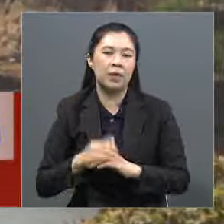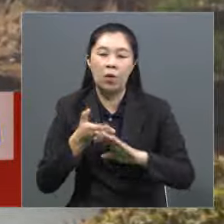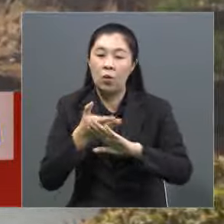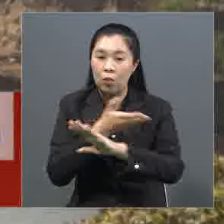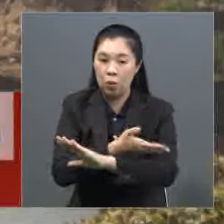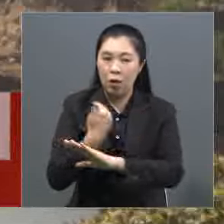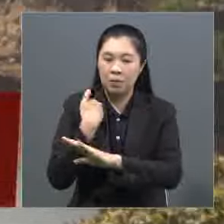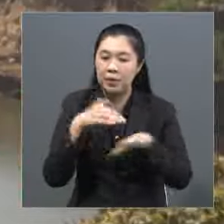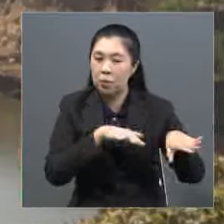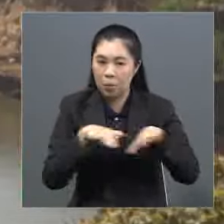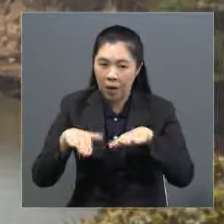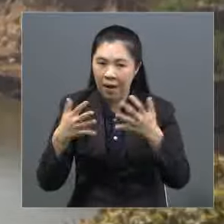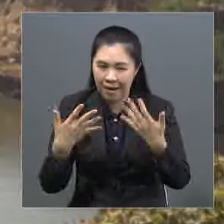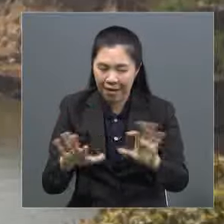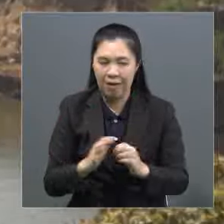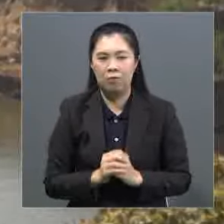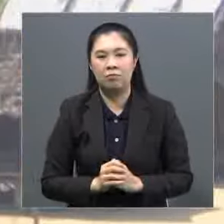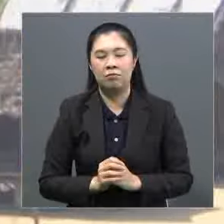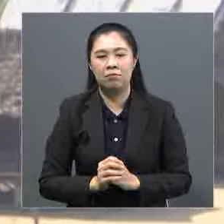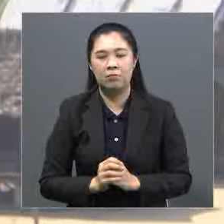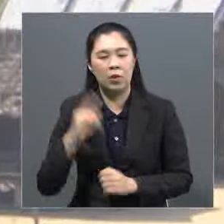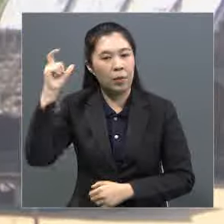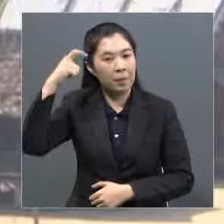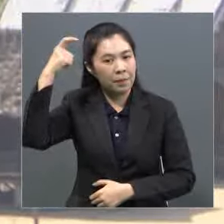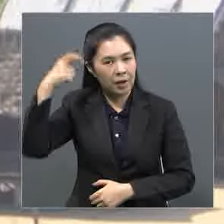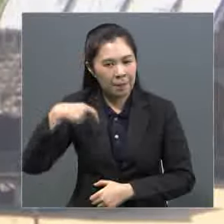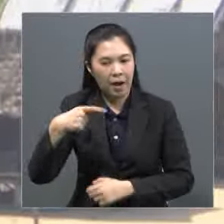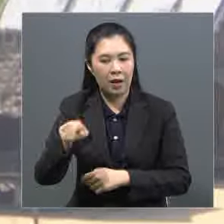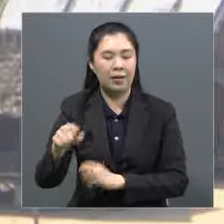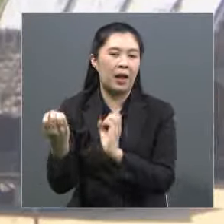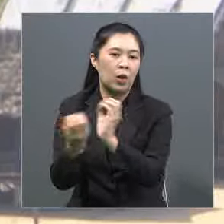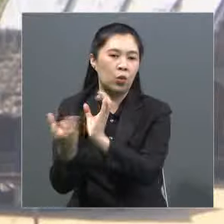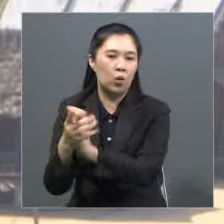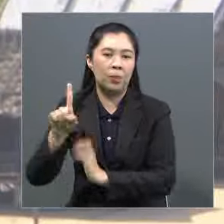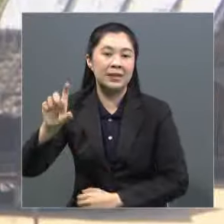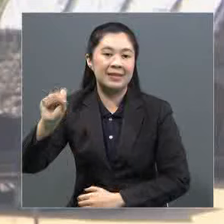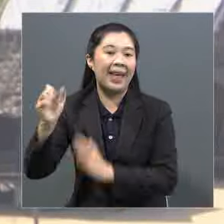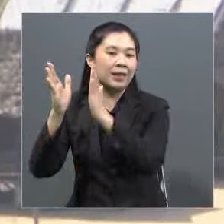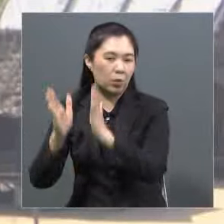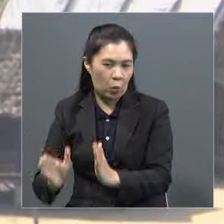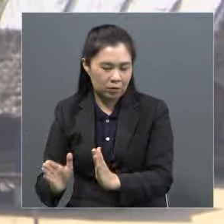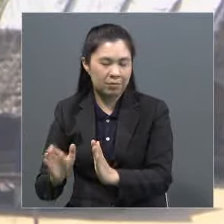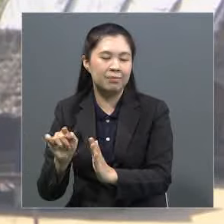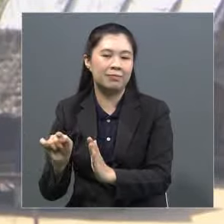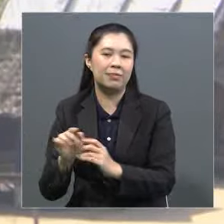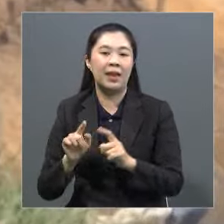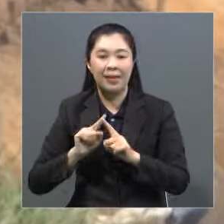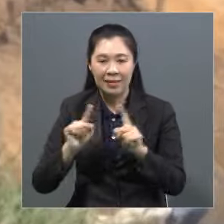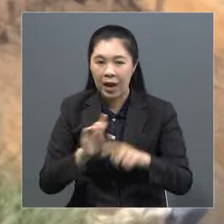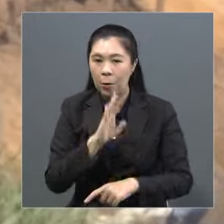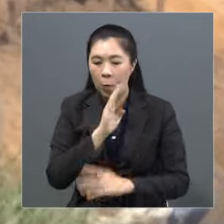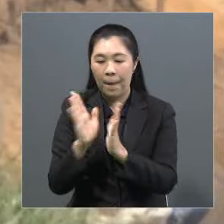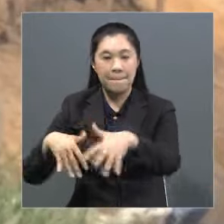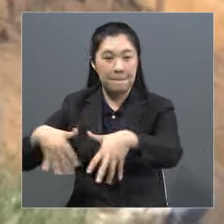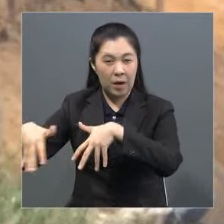มีการเตรียมการมานานแล้วสามารถที่จะรองรับชาวเมียนมาที่ได้รับผลกระทบกว่า 100,000 คนเป็นการชั่วคราวแต่หากมีประชาชนเข้